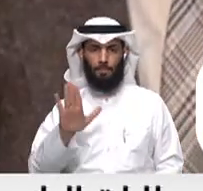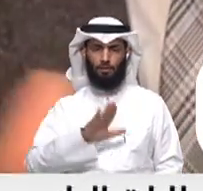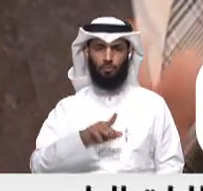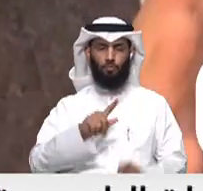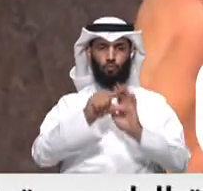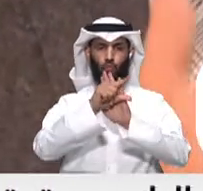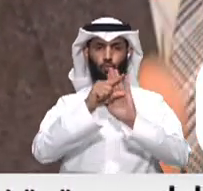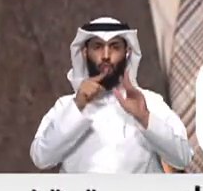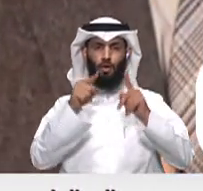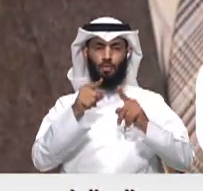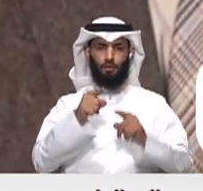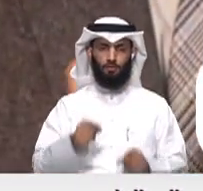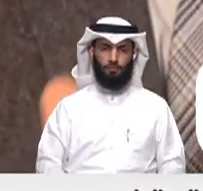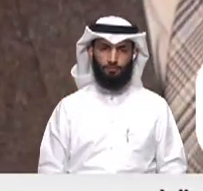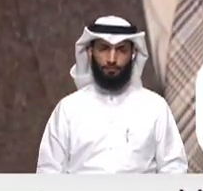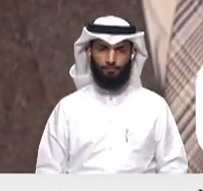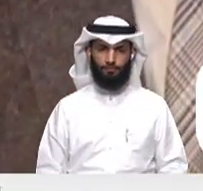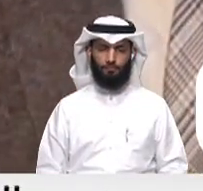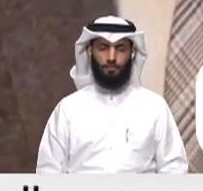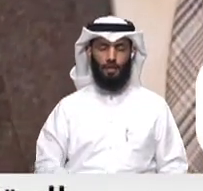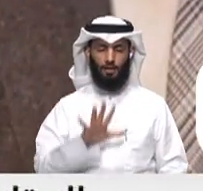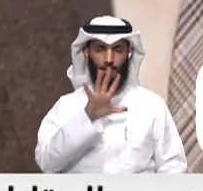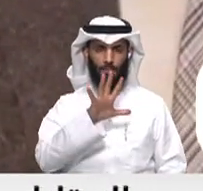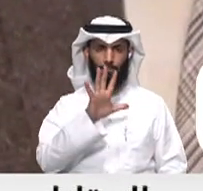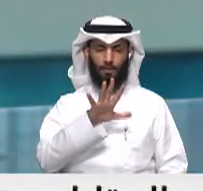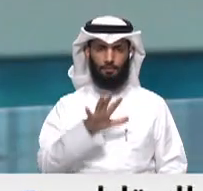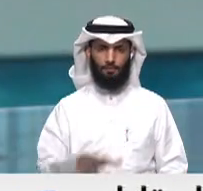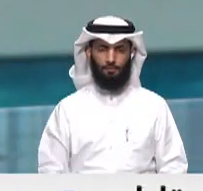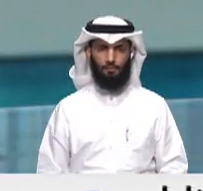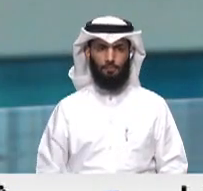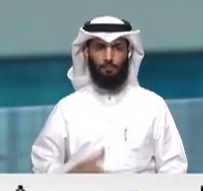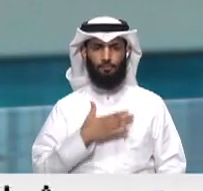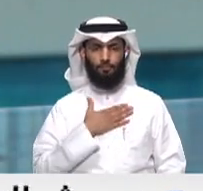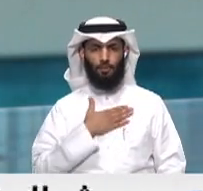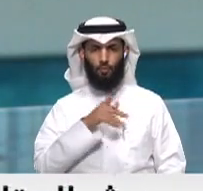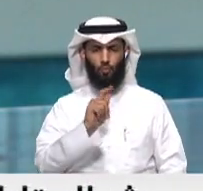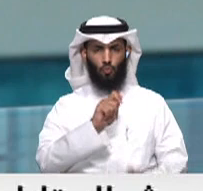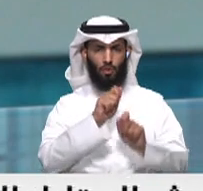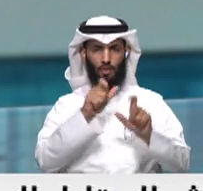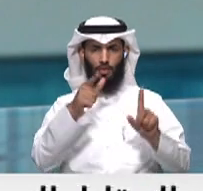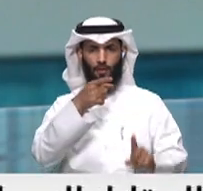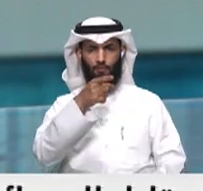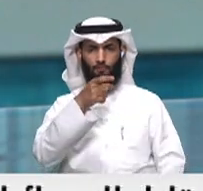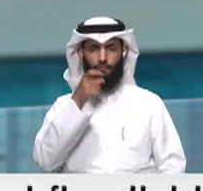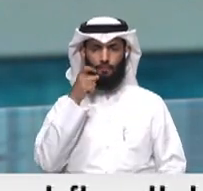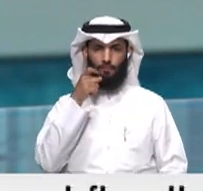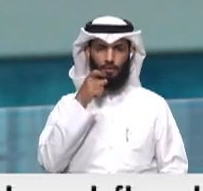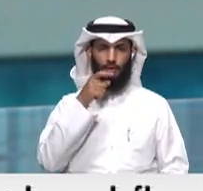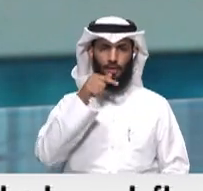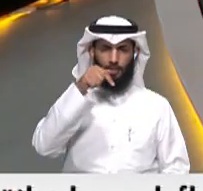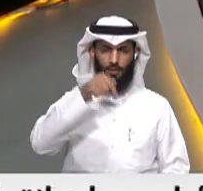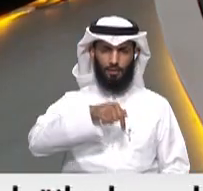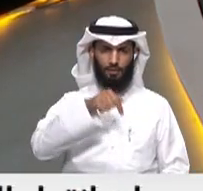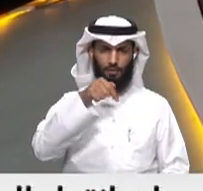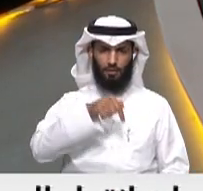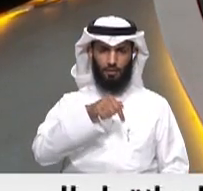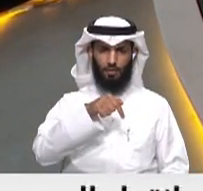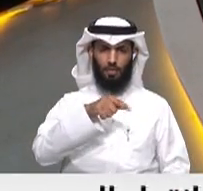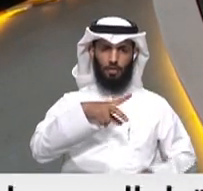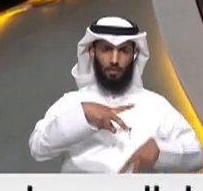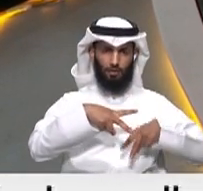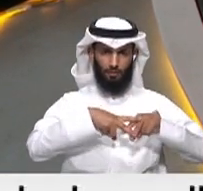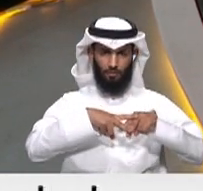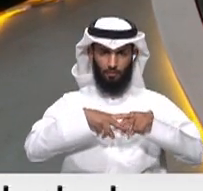خاضعة للتحقيق. أفهم من كلامك أحمد أن الضربة لم تكن